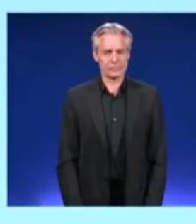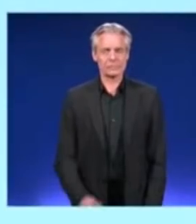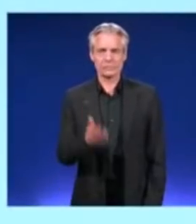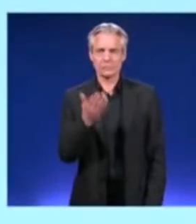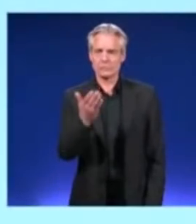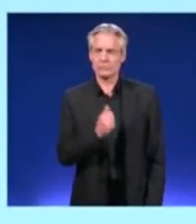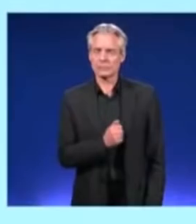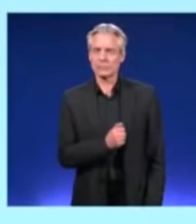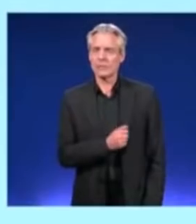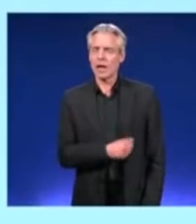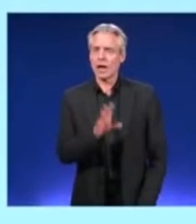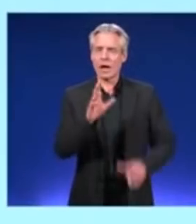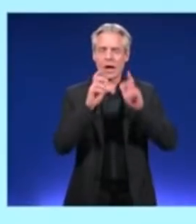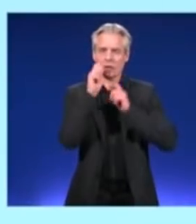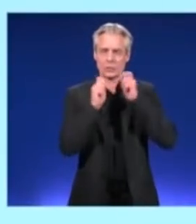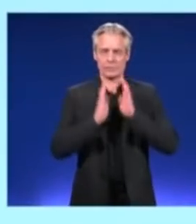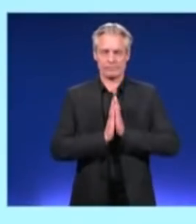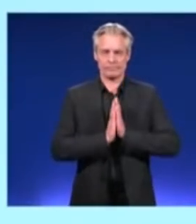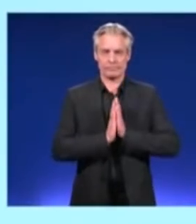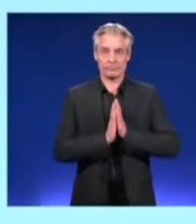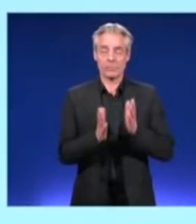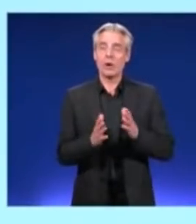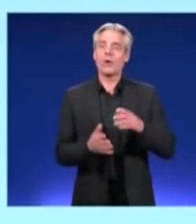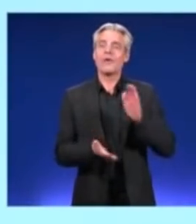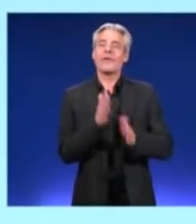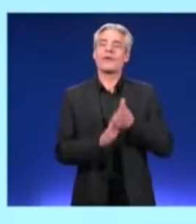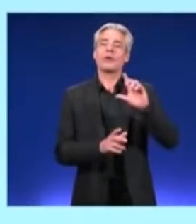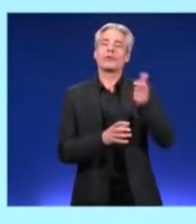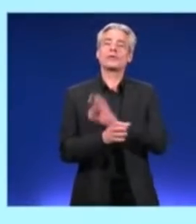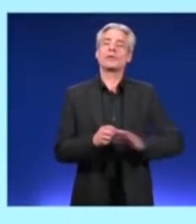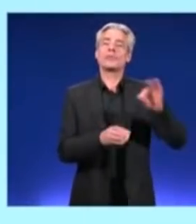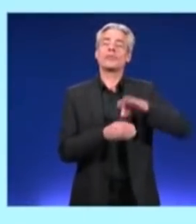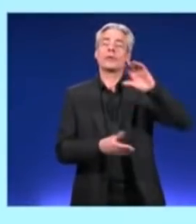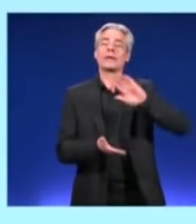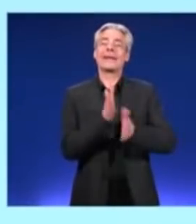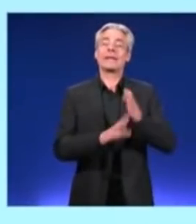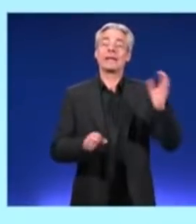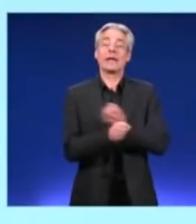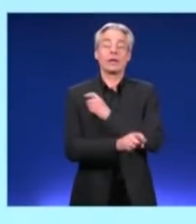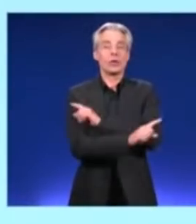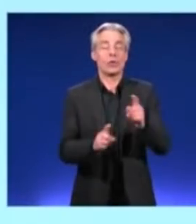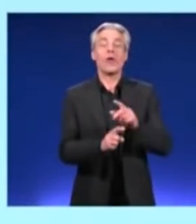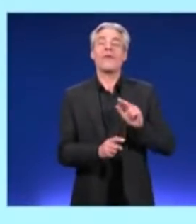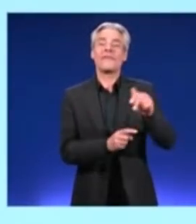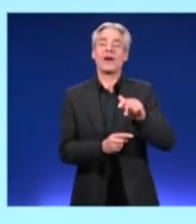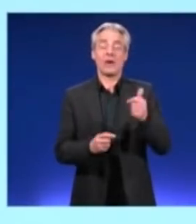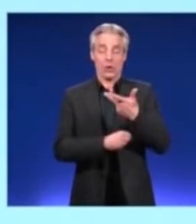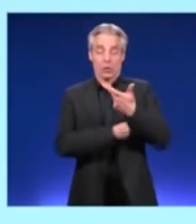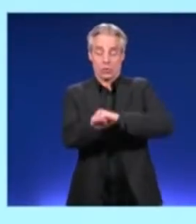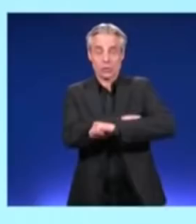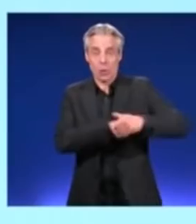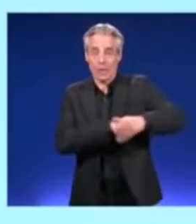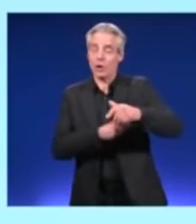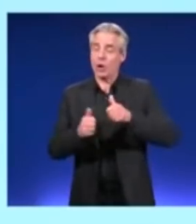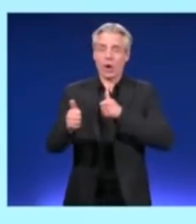Car ne nous trompons pas, rien n'est joué. Et le débat que nous aurons dans les 15 jours à